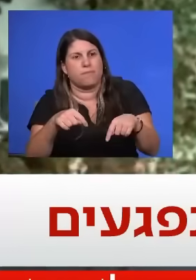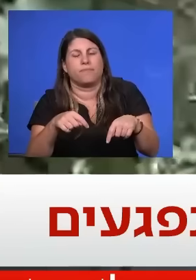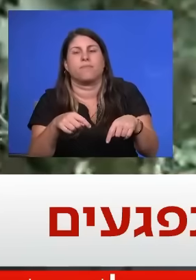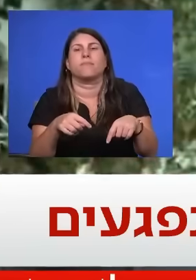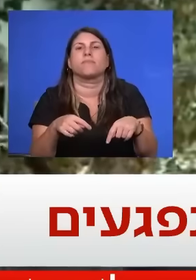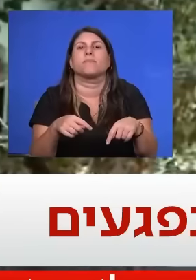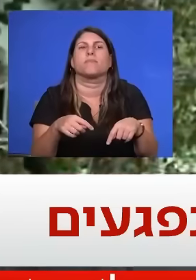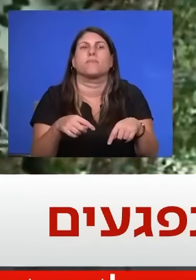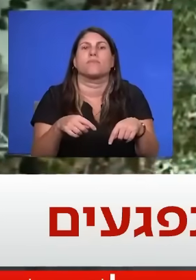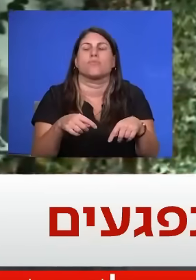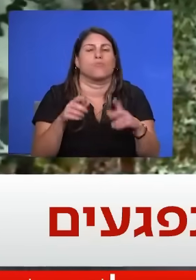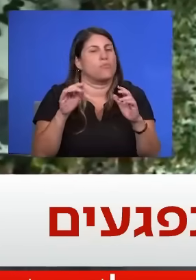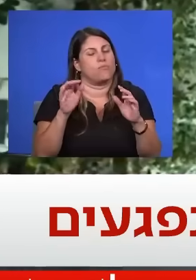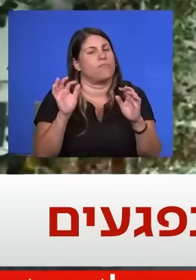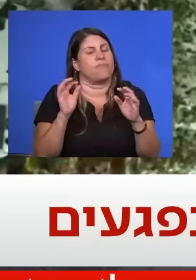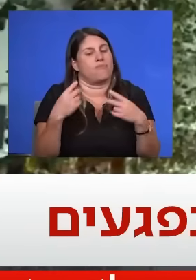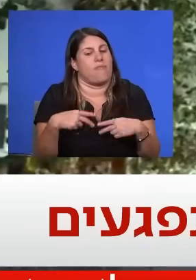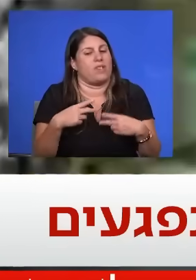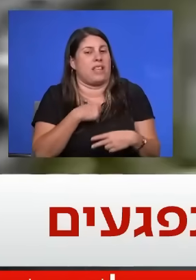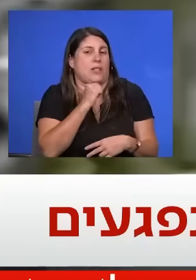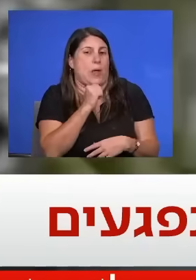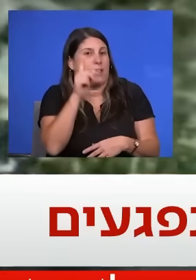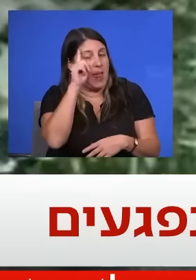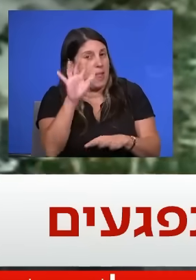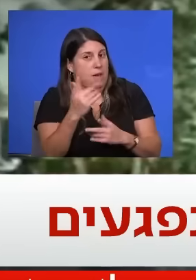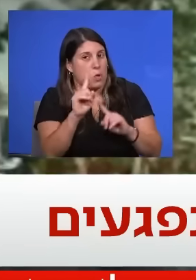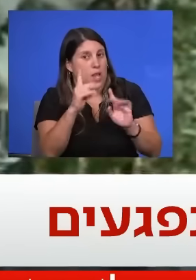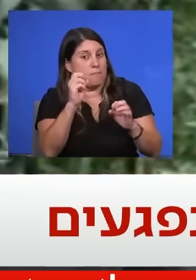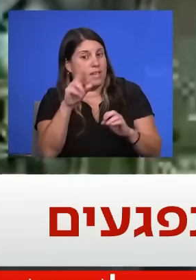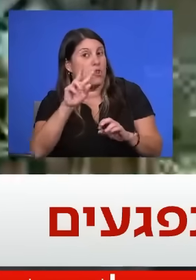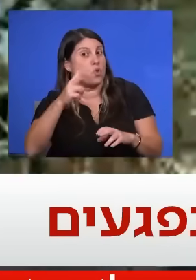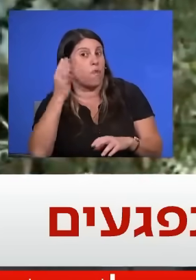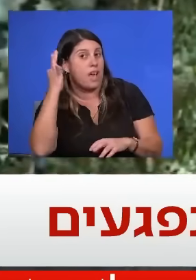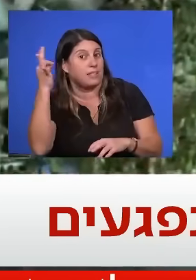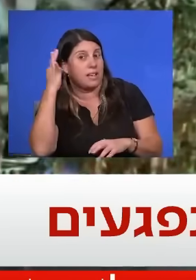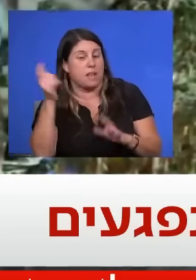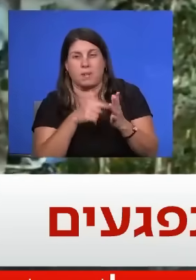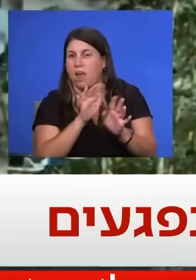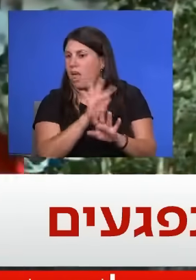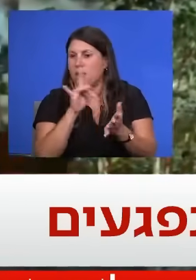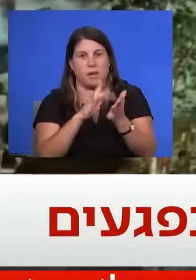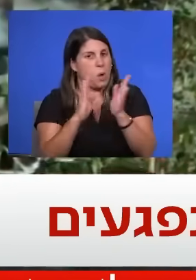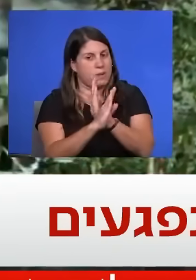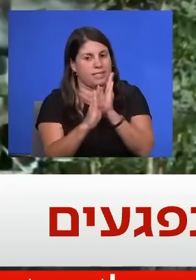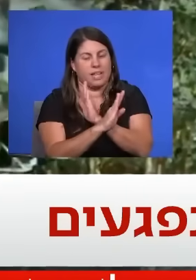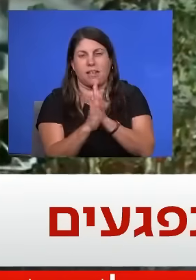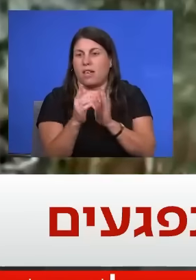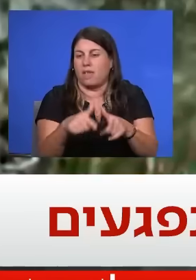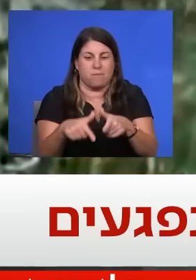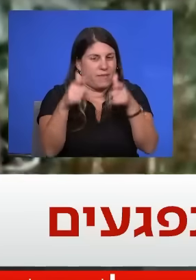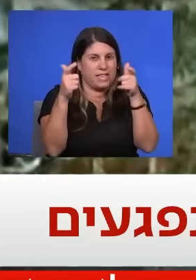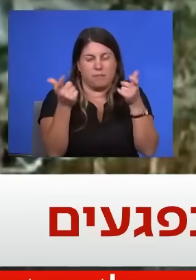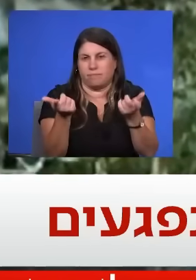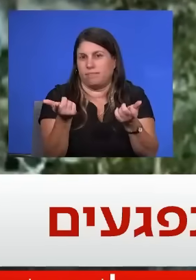בהחלט מפחיד, אני לא רוצה לדעת מה קורה אם תהיה פה עוד אזעקה, כי אין פה באמת איפה להסתתר. זה באמת מבנים מאוד